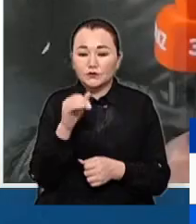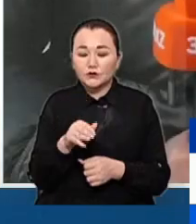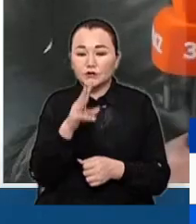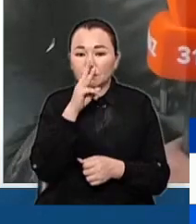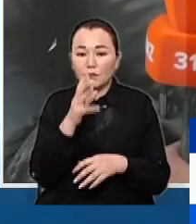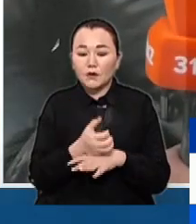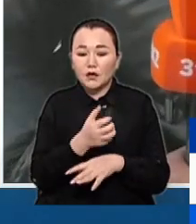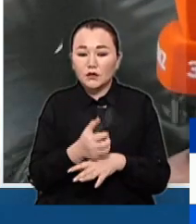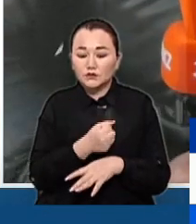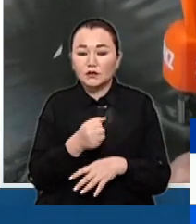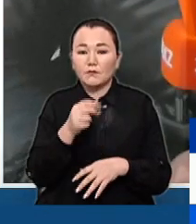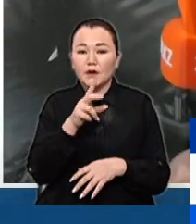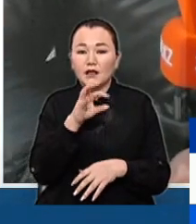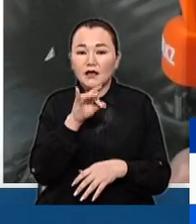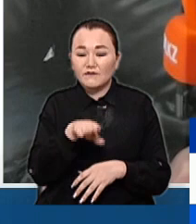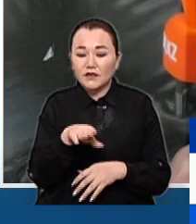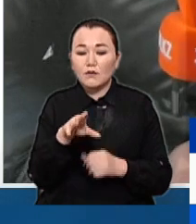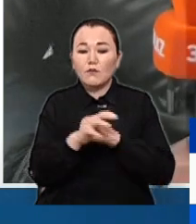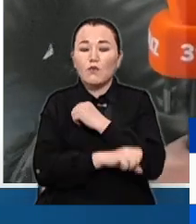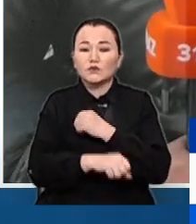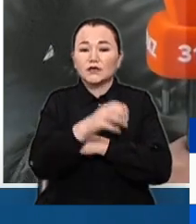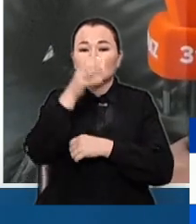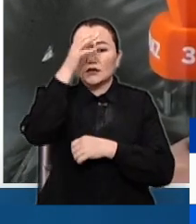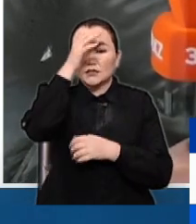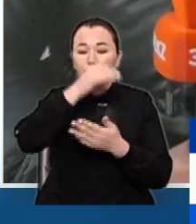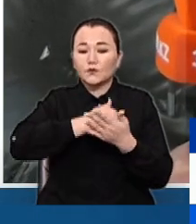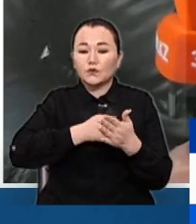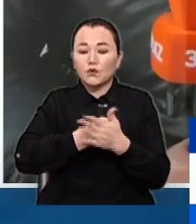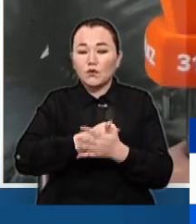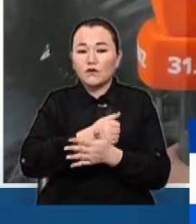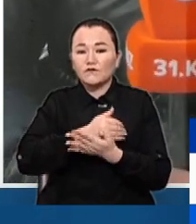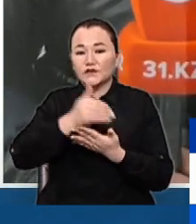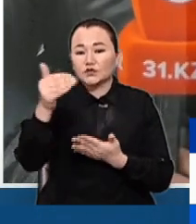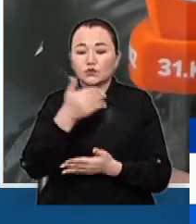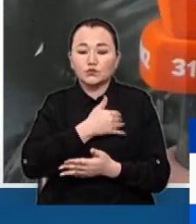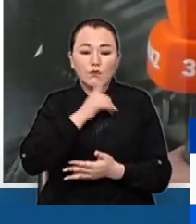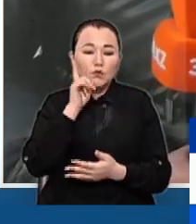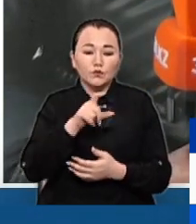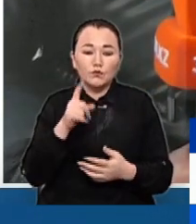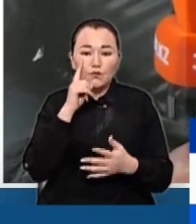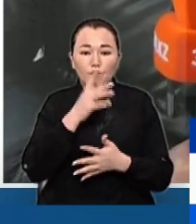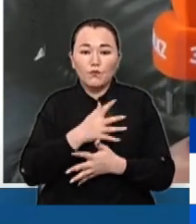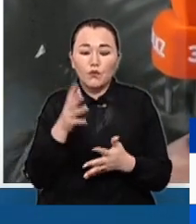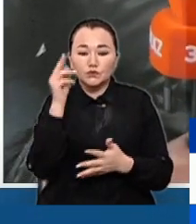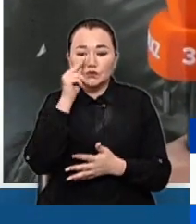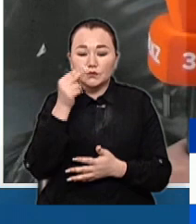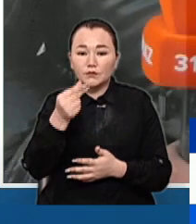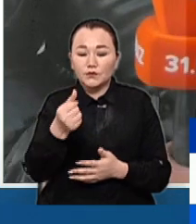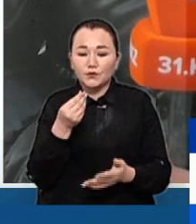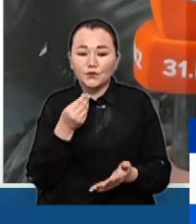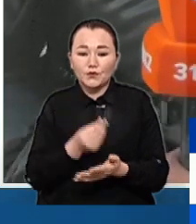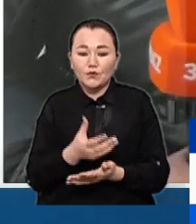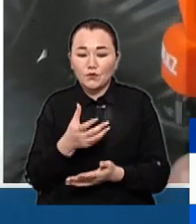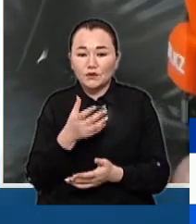алады. Бакалавриаттан кейінгі білімін ғылыми дәрежеге дейін өсіргісі келетін жастарды көбіне оқу ақысының